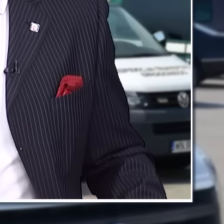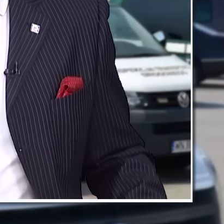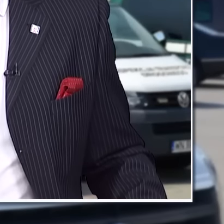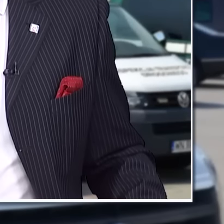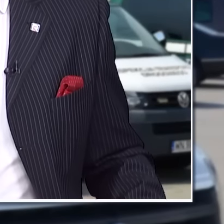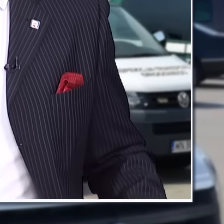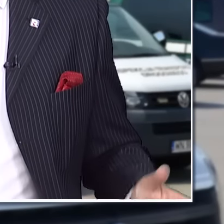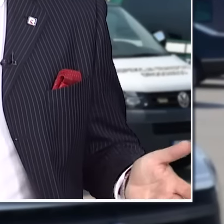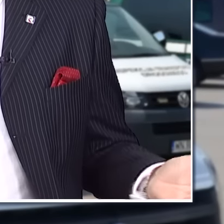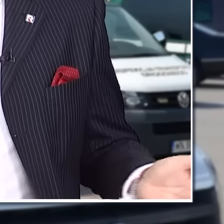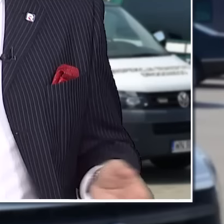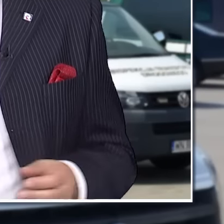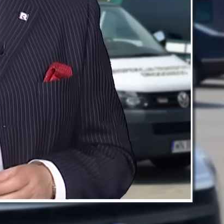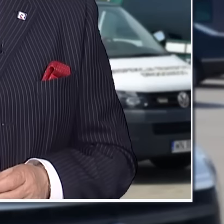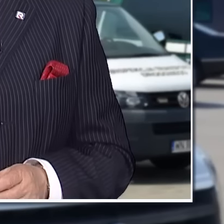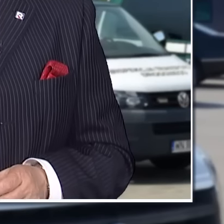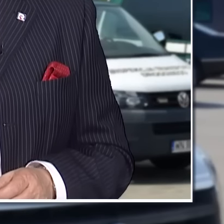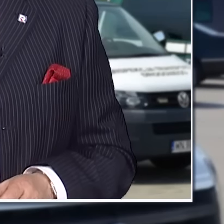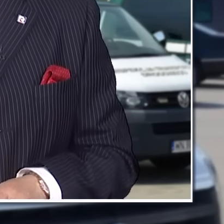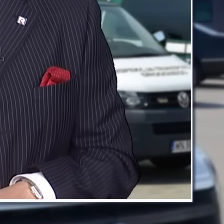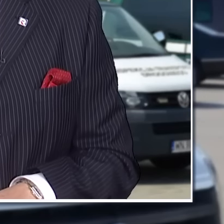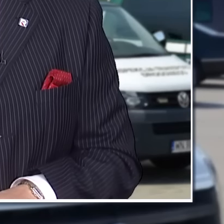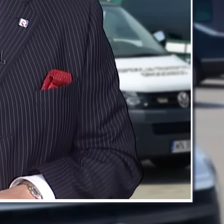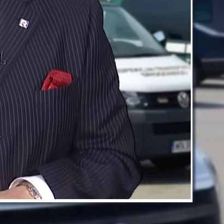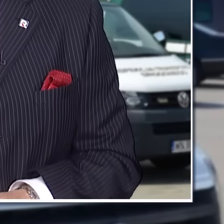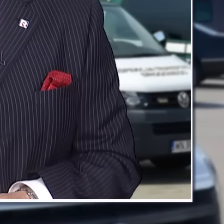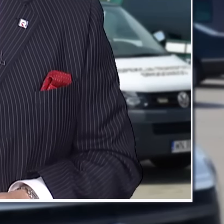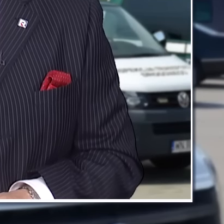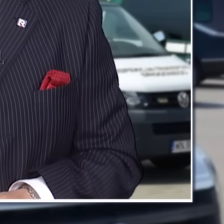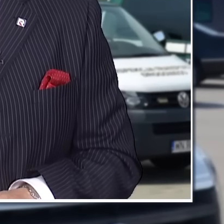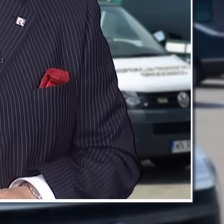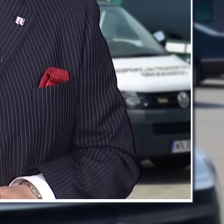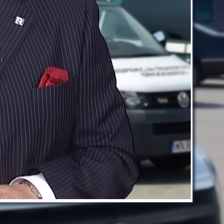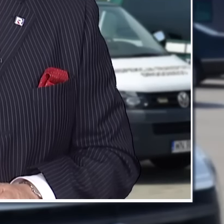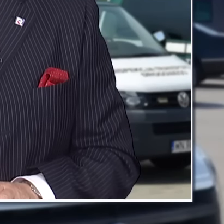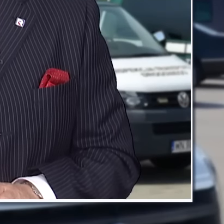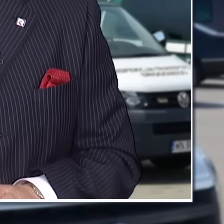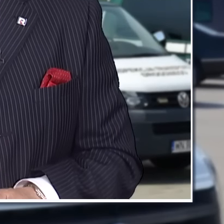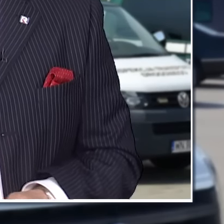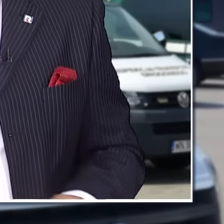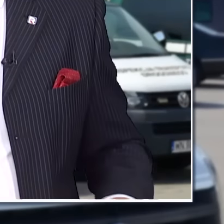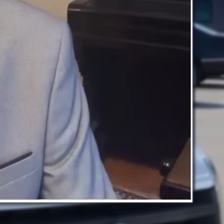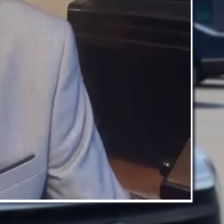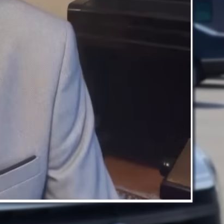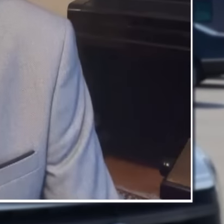że to tak właśnie jest. Czekamy na wyjaśnienia. To kieruję do pana ministra. Szanowni